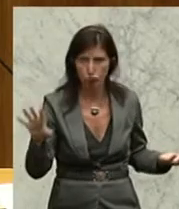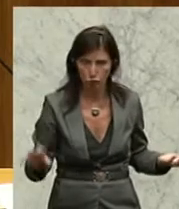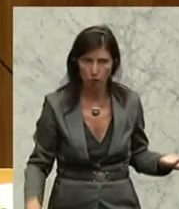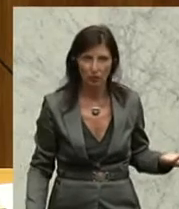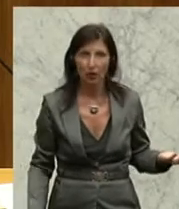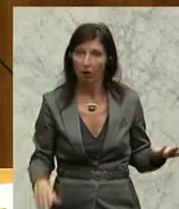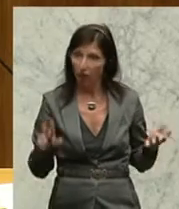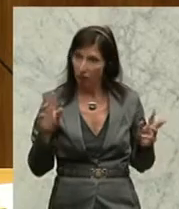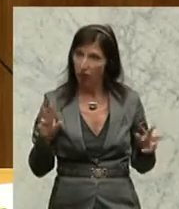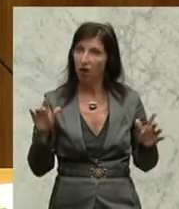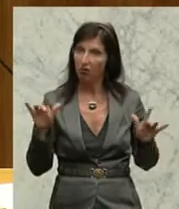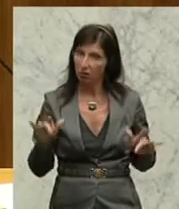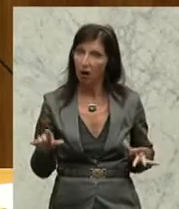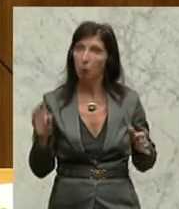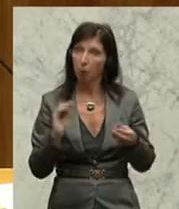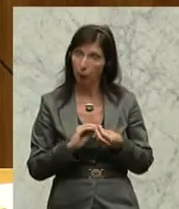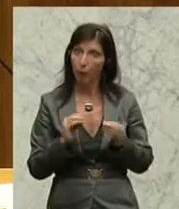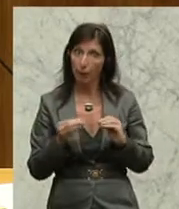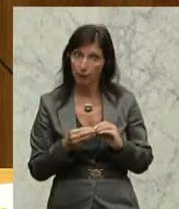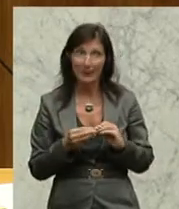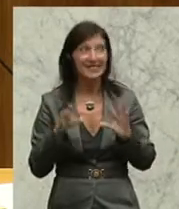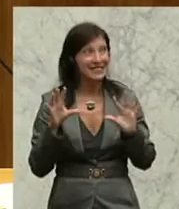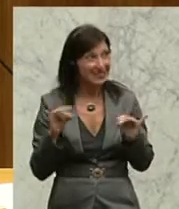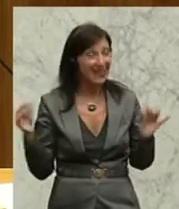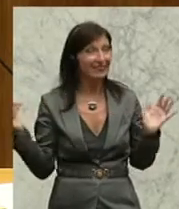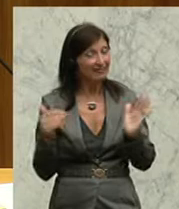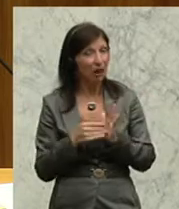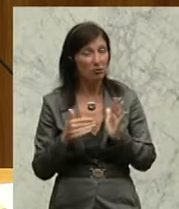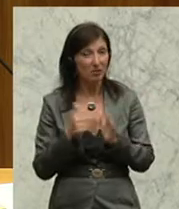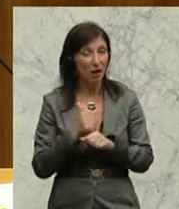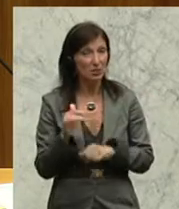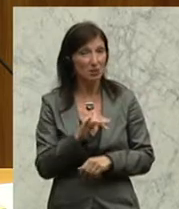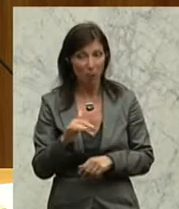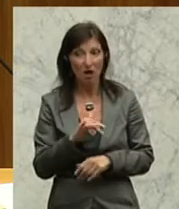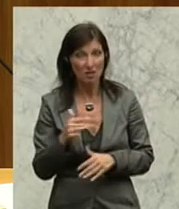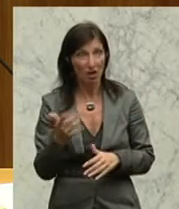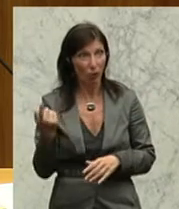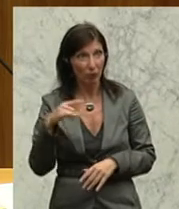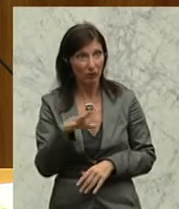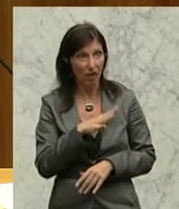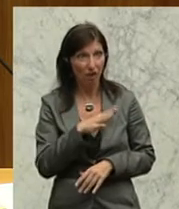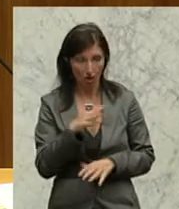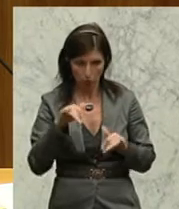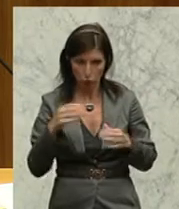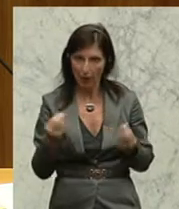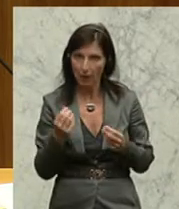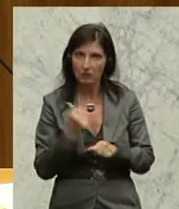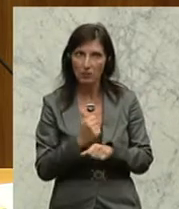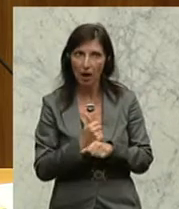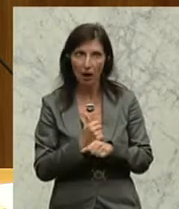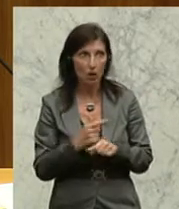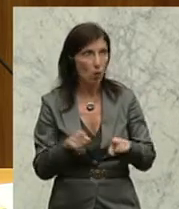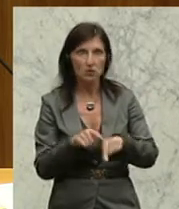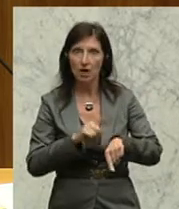problem das man zehntausende arbeitsplätze in gefahr sehen werden und das entsprechend zu handeln bereits zeitig 400.000